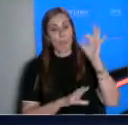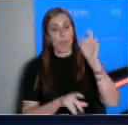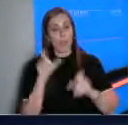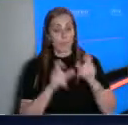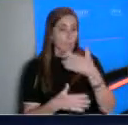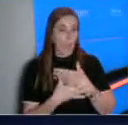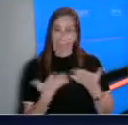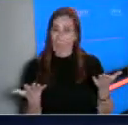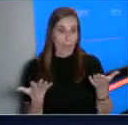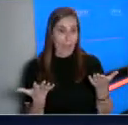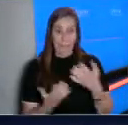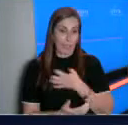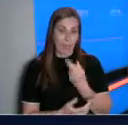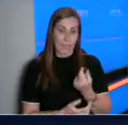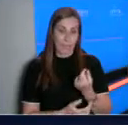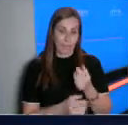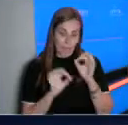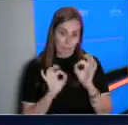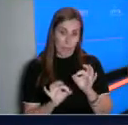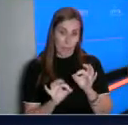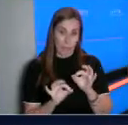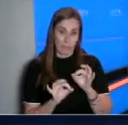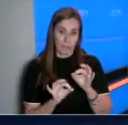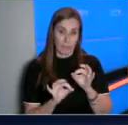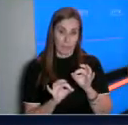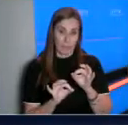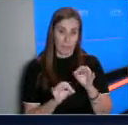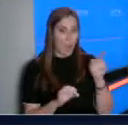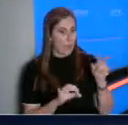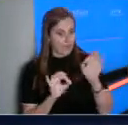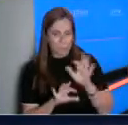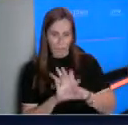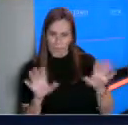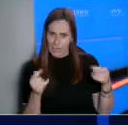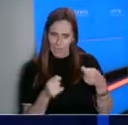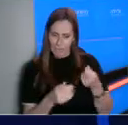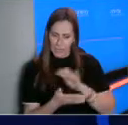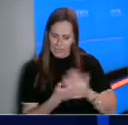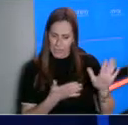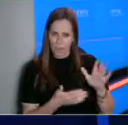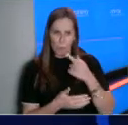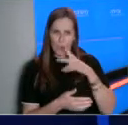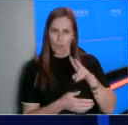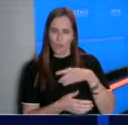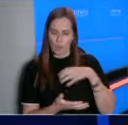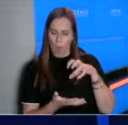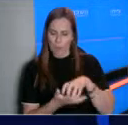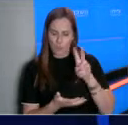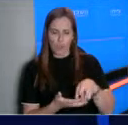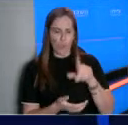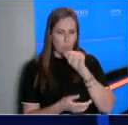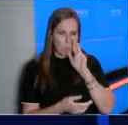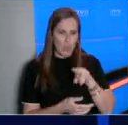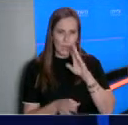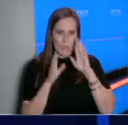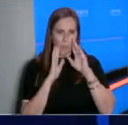99% שאין להם את אותו הון, שבעצם... זאת אומרת, אתם בלי כסף אומרים, יש לנו אתר, יש לנו טוויטר,